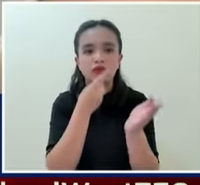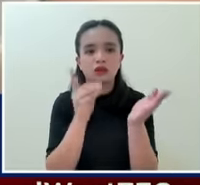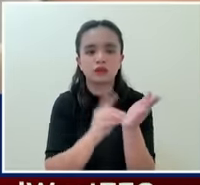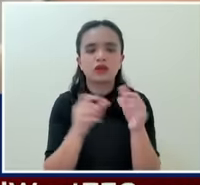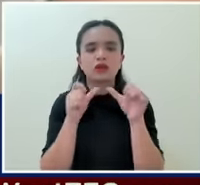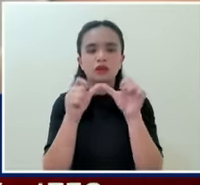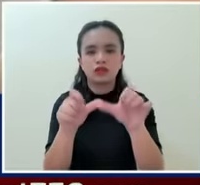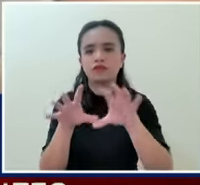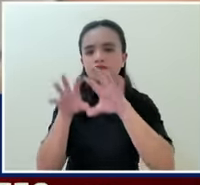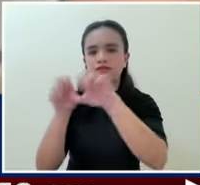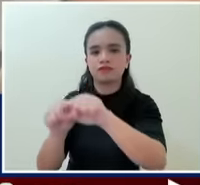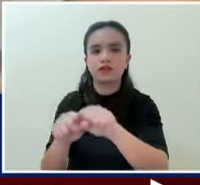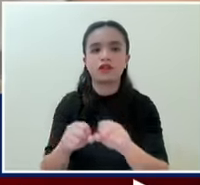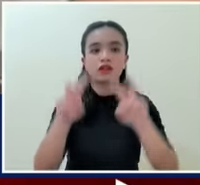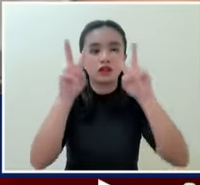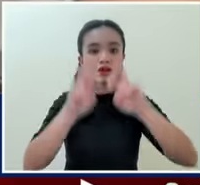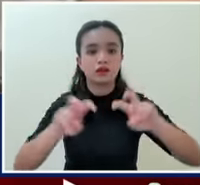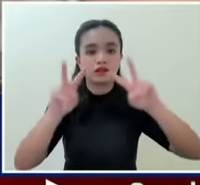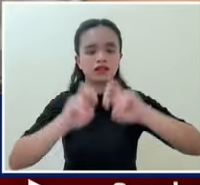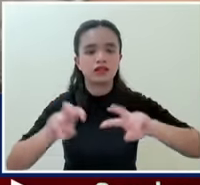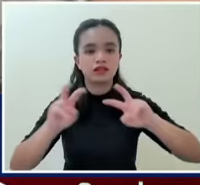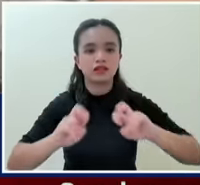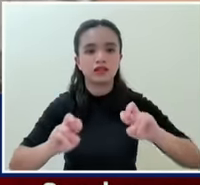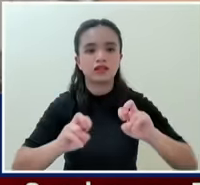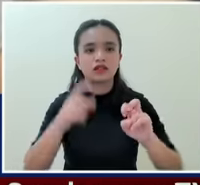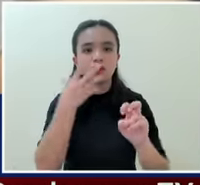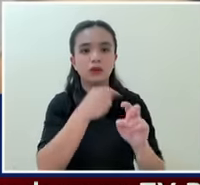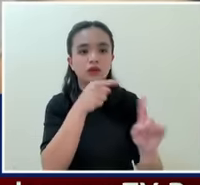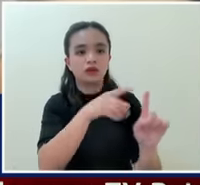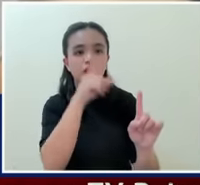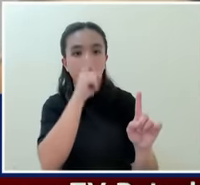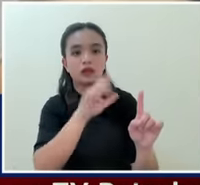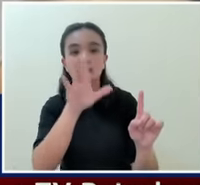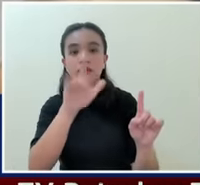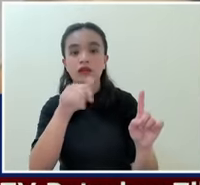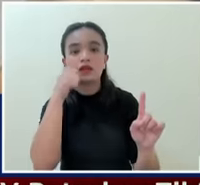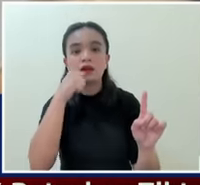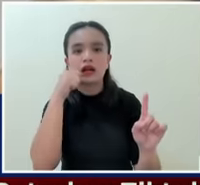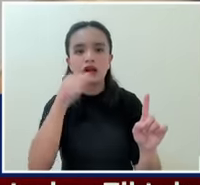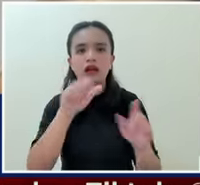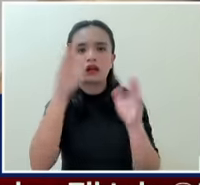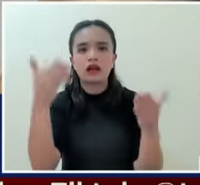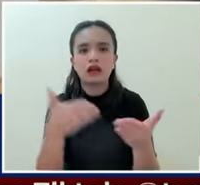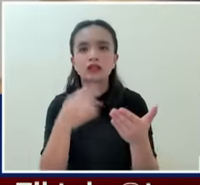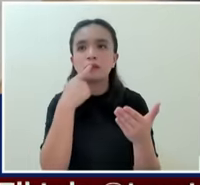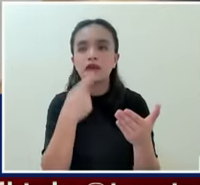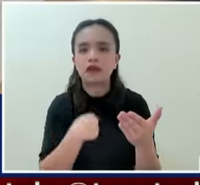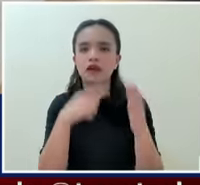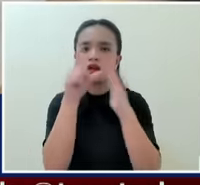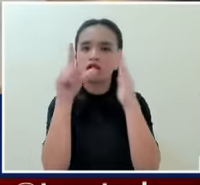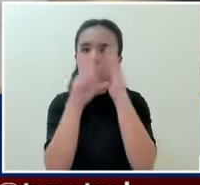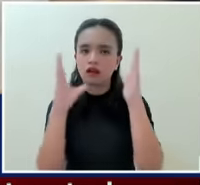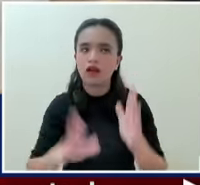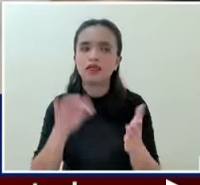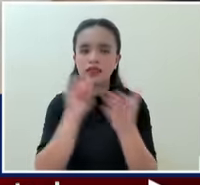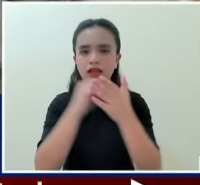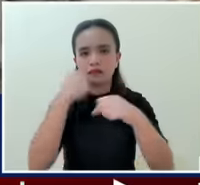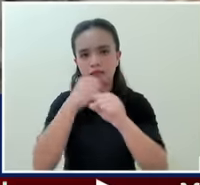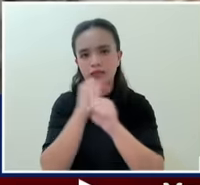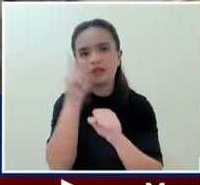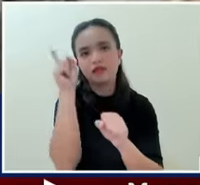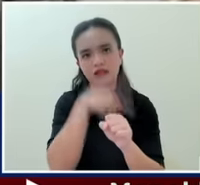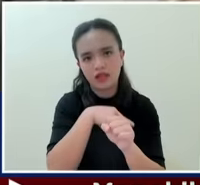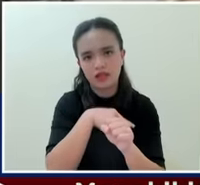tatlo. Sa investigasyon, natukoy ang 25 anyos na babae na nagpakilalang abogado ang gumawa ng pekeng release